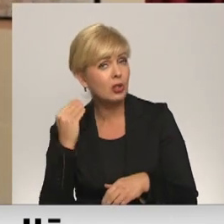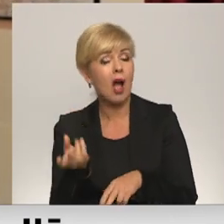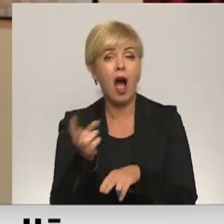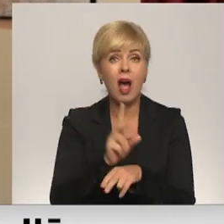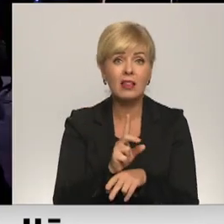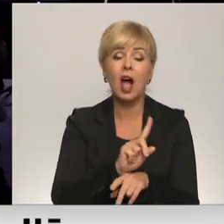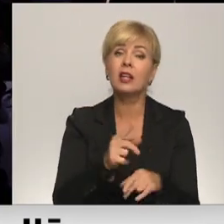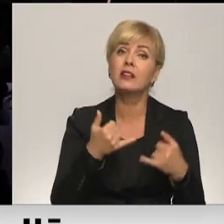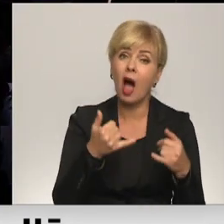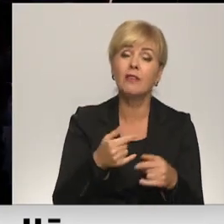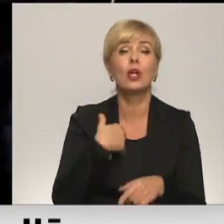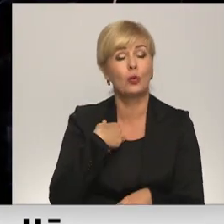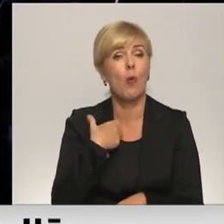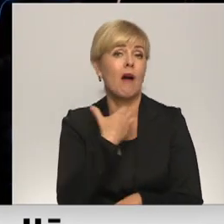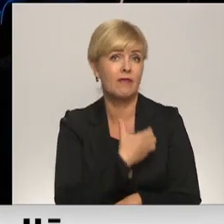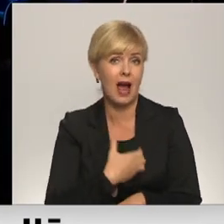To vajag.